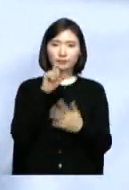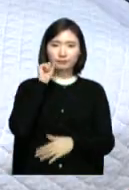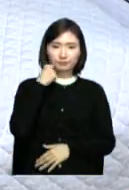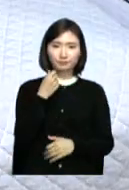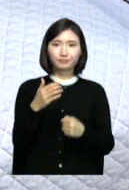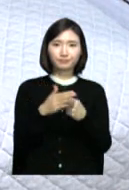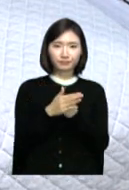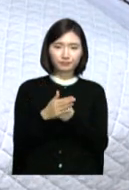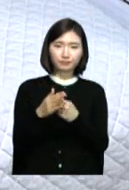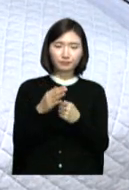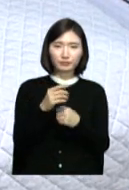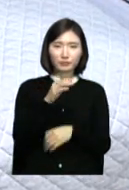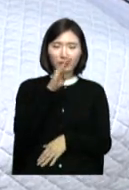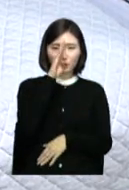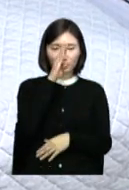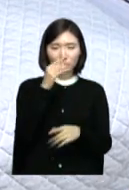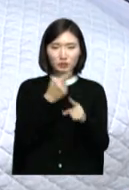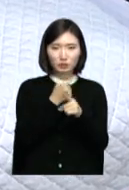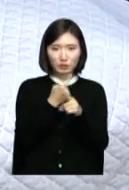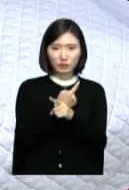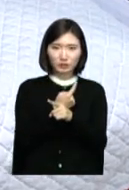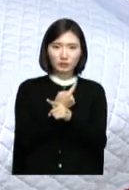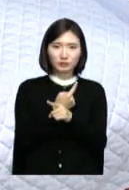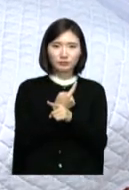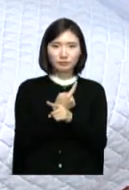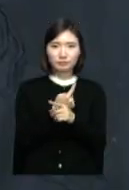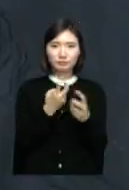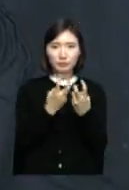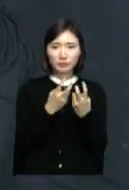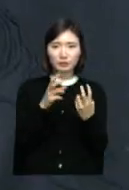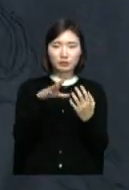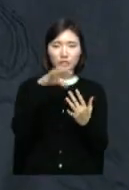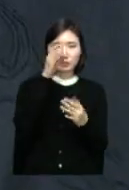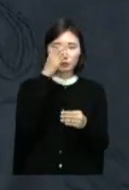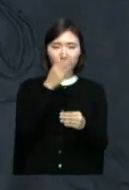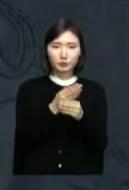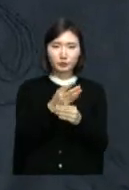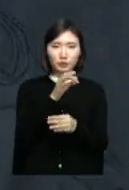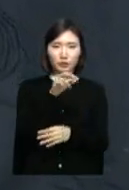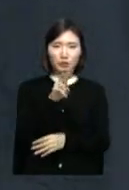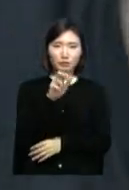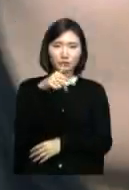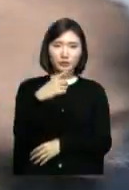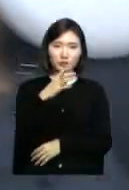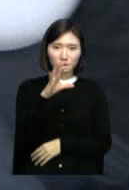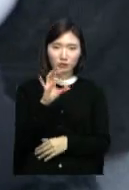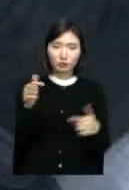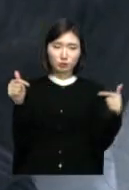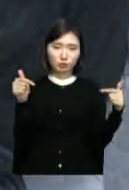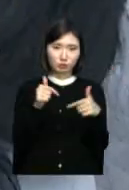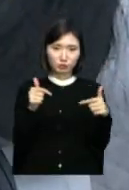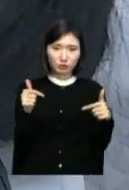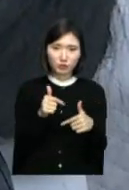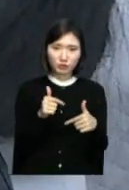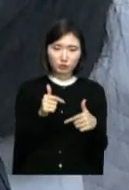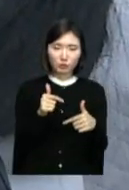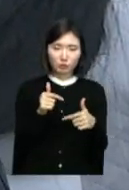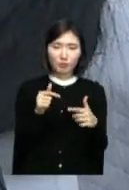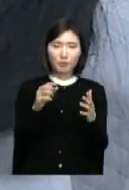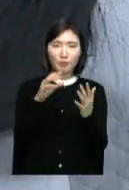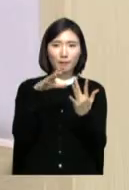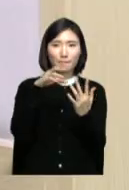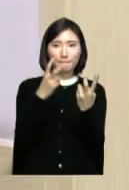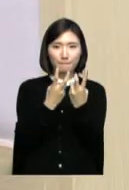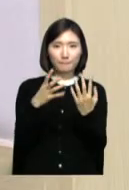때문에 증상을 치료하는 방법으로 많이들 치료를 하고 있습니다 그래서 염증을 가라앉힌다 그가 부종을 가라앉힌다 하는 방법을